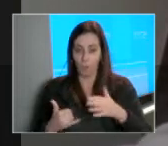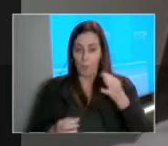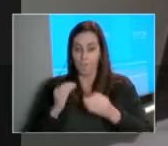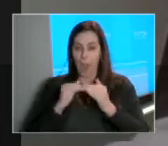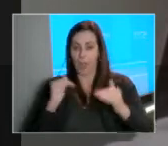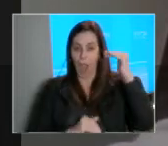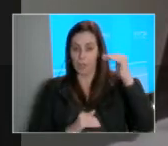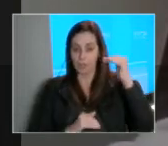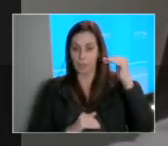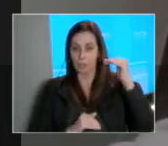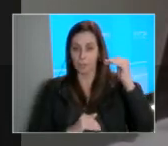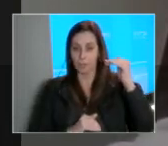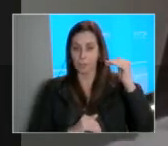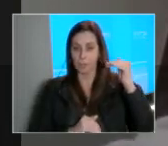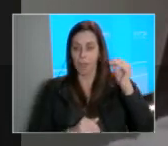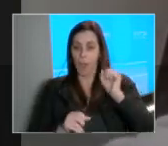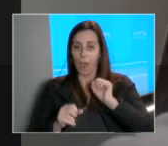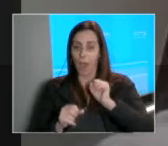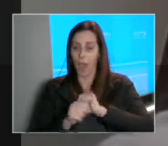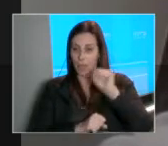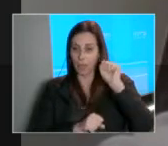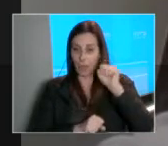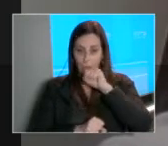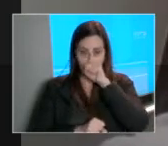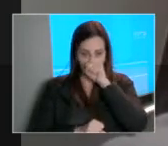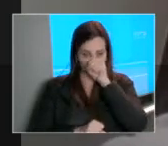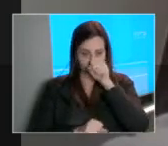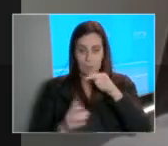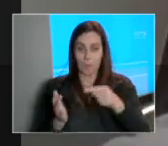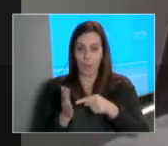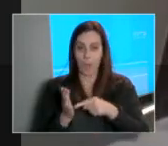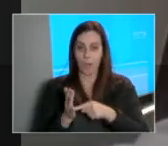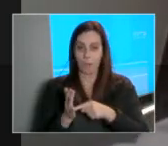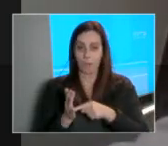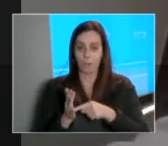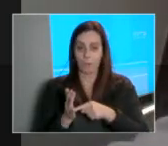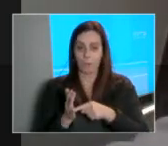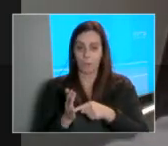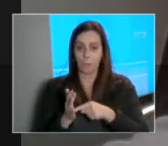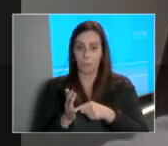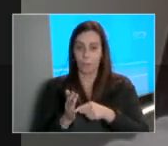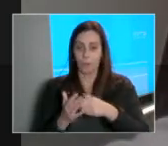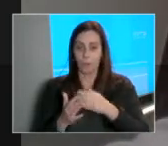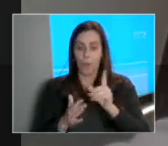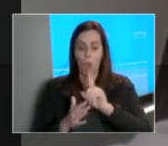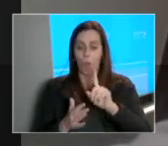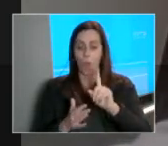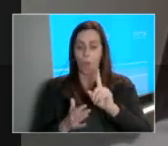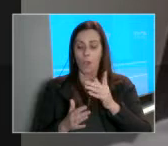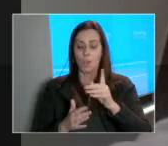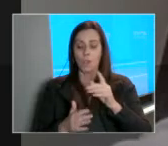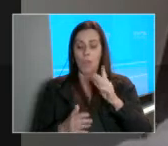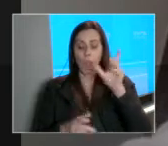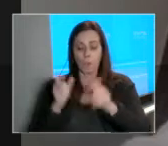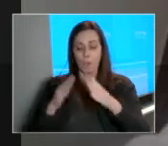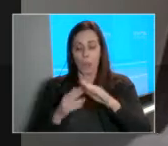בגץ כעתירה לעליון עקב אי פיצוי הגון לתושבי שכונת